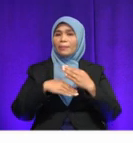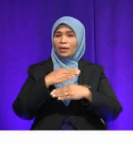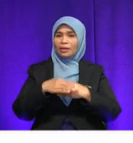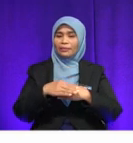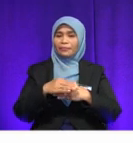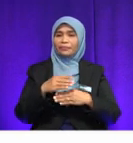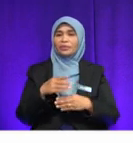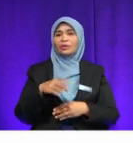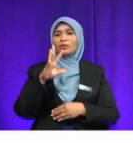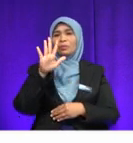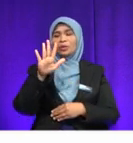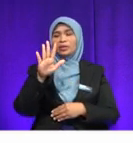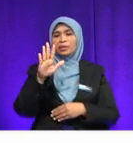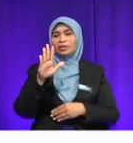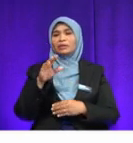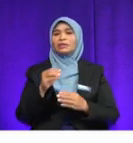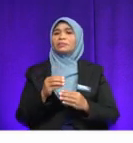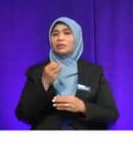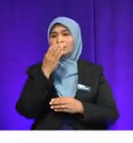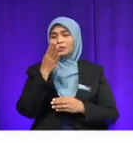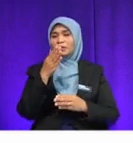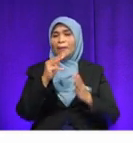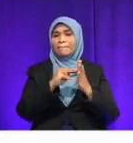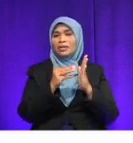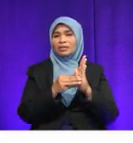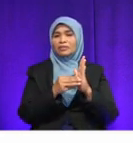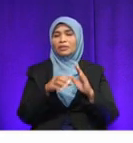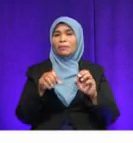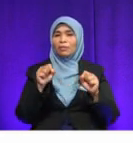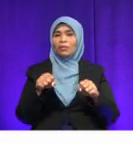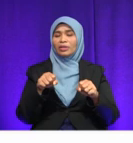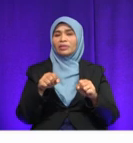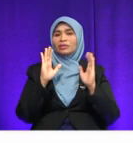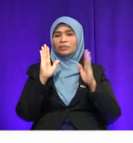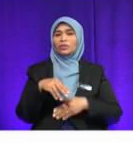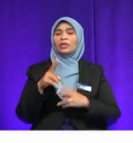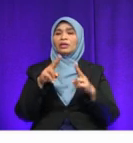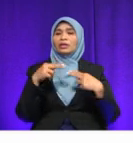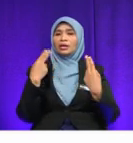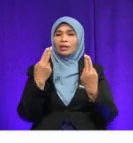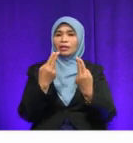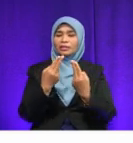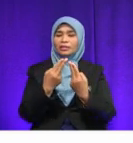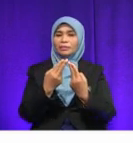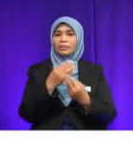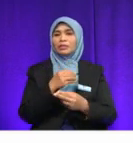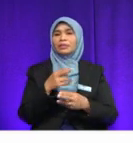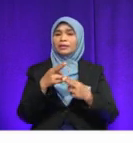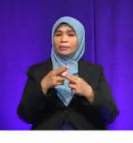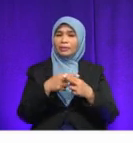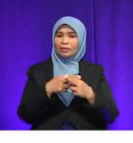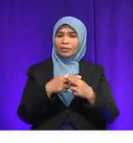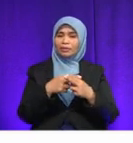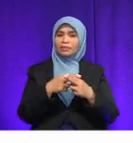ya menyatakan maksud dan syarat diharuskan salat jamak menyatakan maksud dan syarat dia haruskan